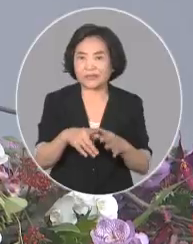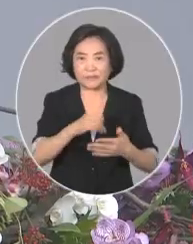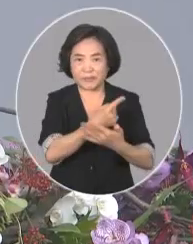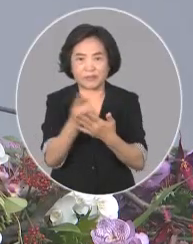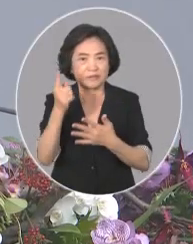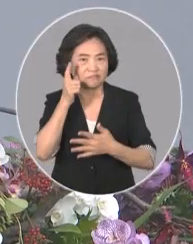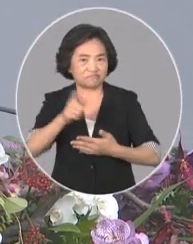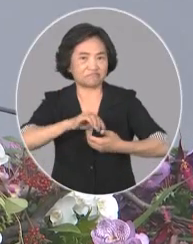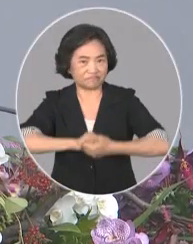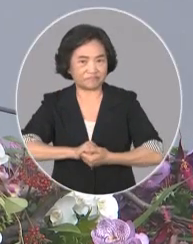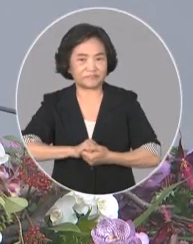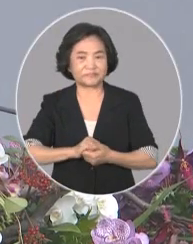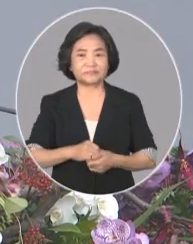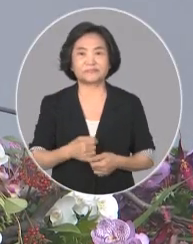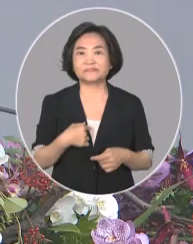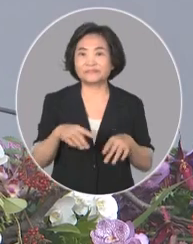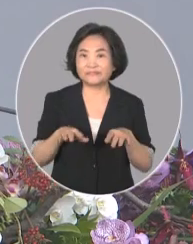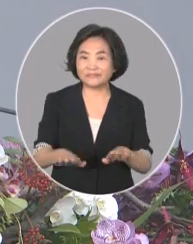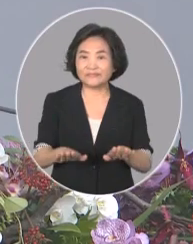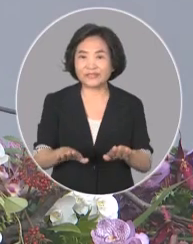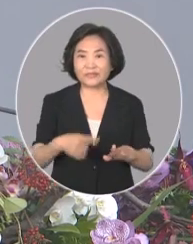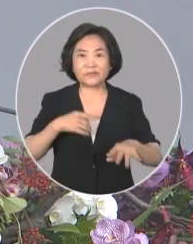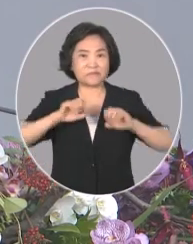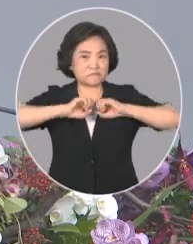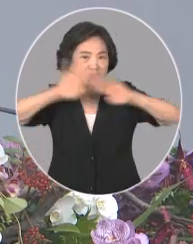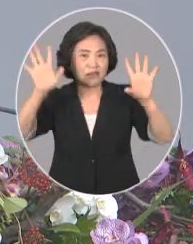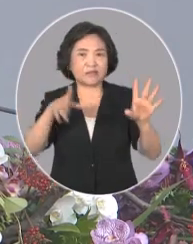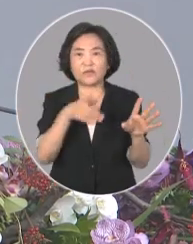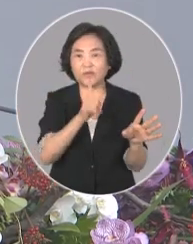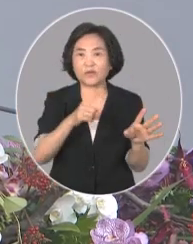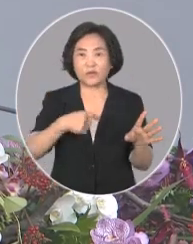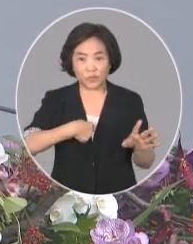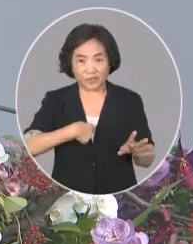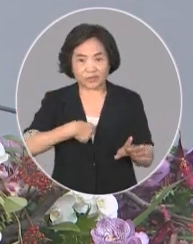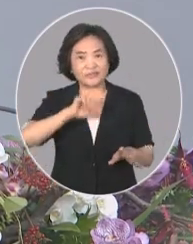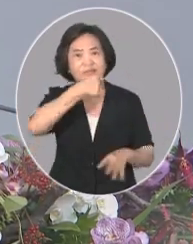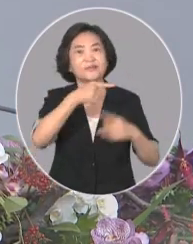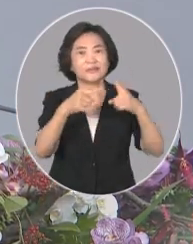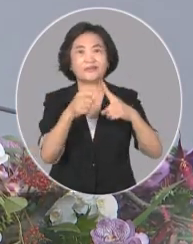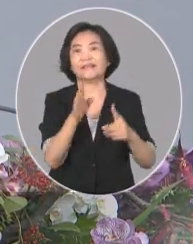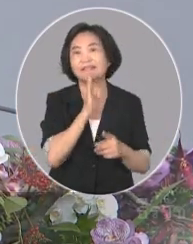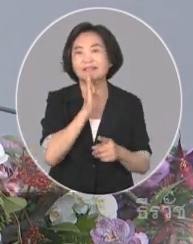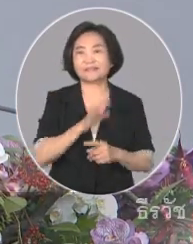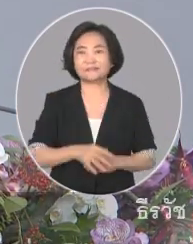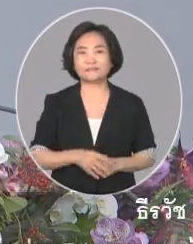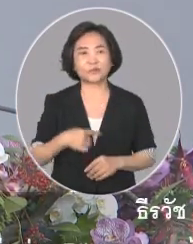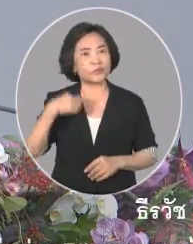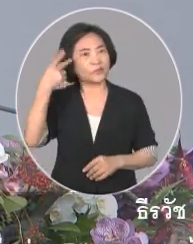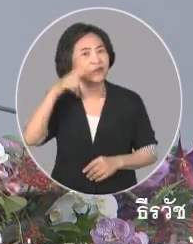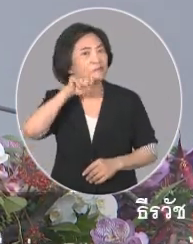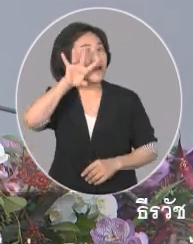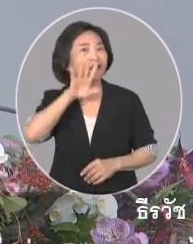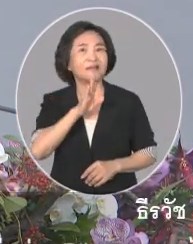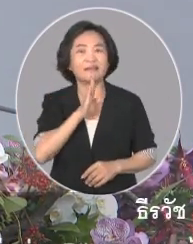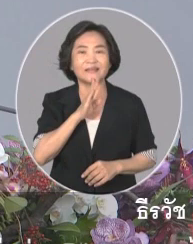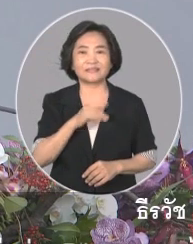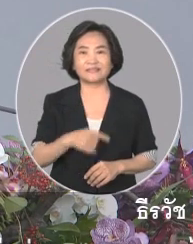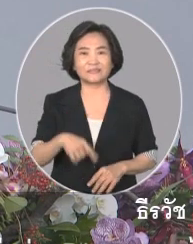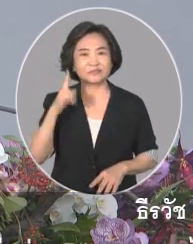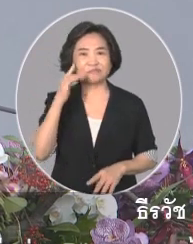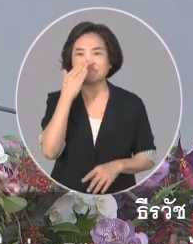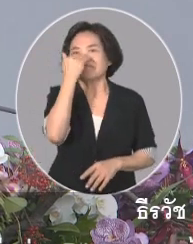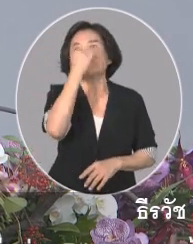ของโลกแล้วและเราจะมอบไต้หวันที่ดีกว่าให้กับโลกอีกด้วยธีรวัฒน์จางทีมข่าว RTI ภาคภาษาไทยรายงาน